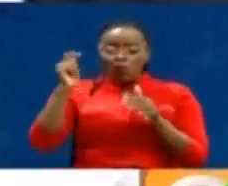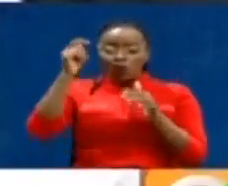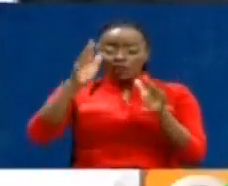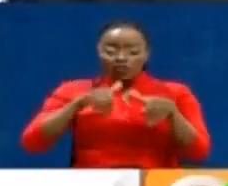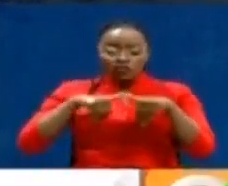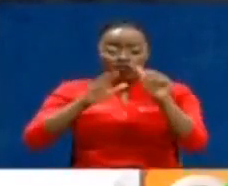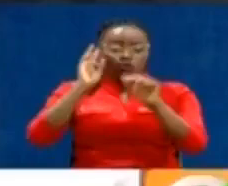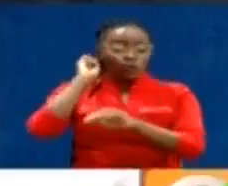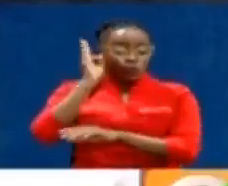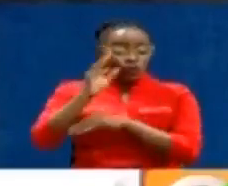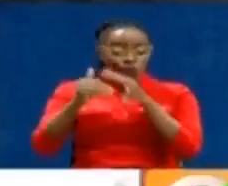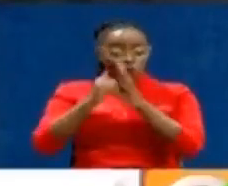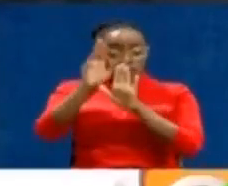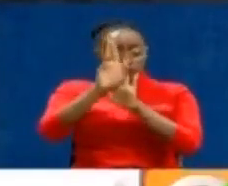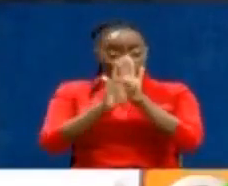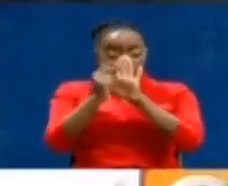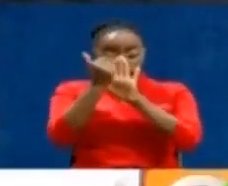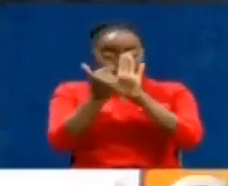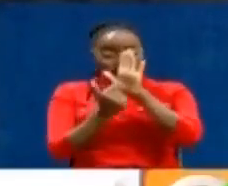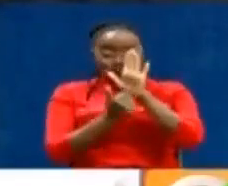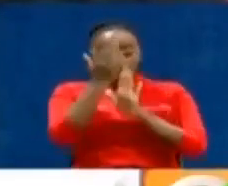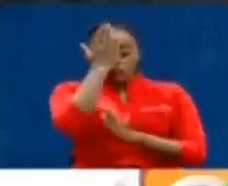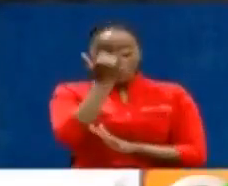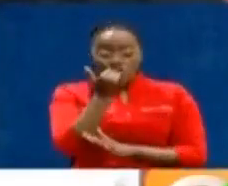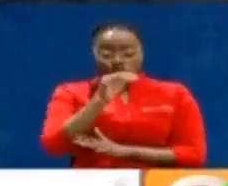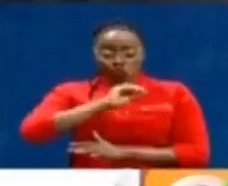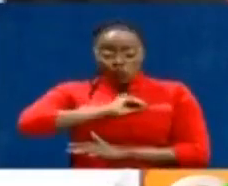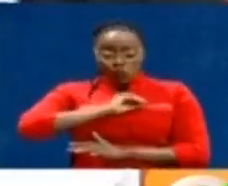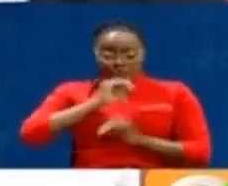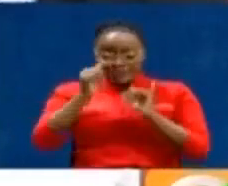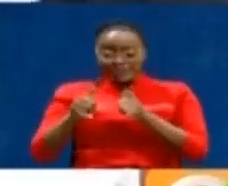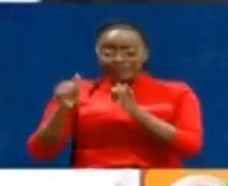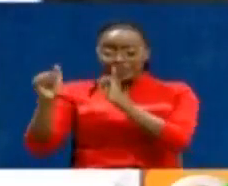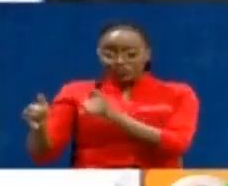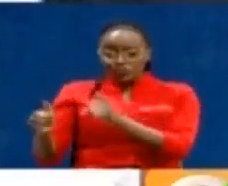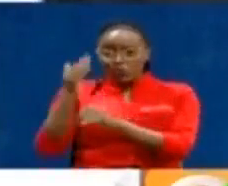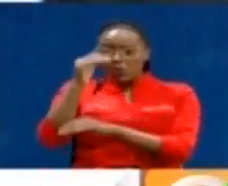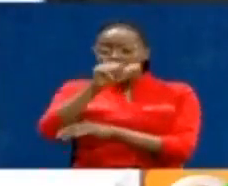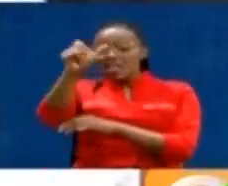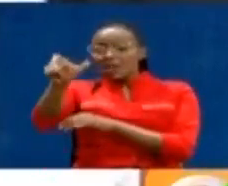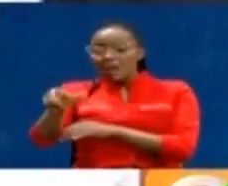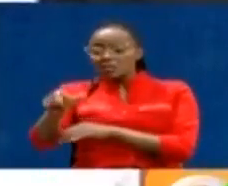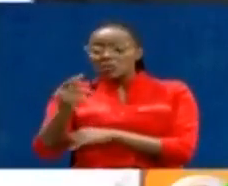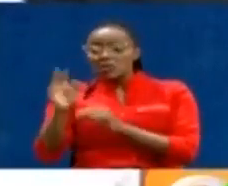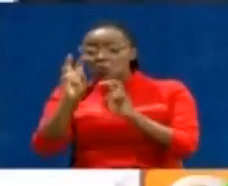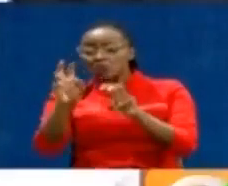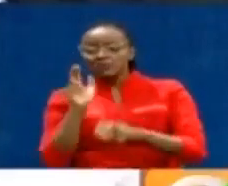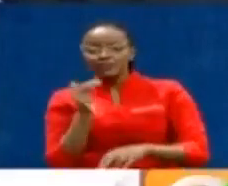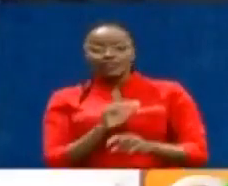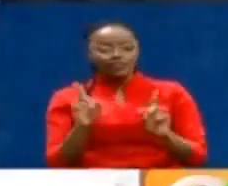tutazingatia kanuni hizi kwa sababu yetu binafsi, si kwa sababu ya eti mtu mwingine